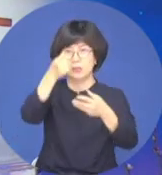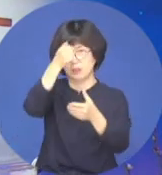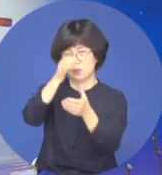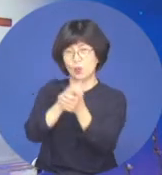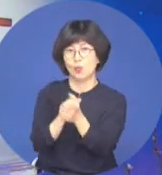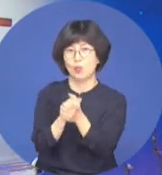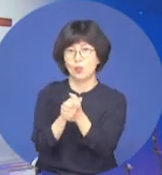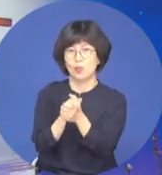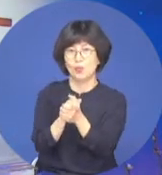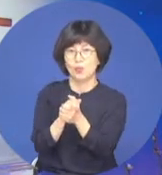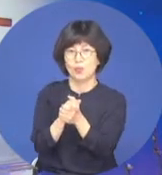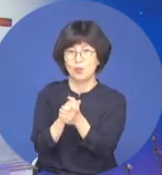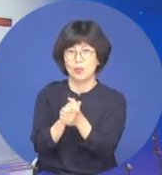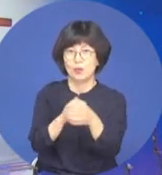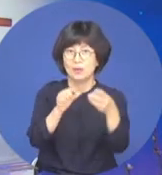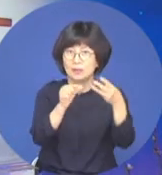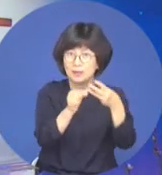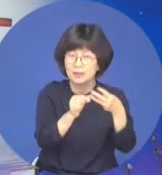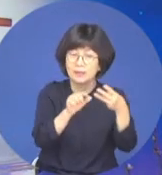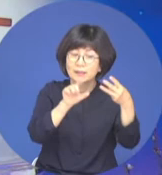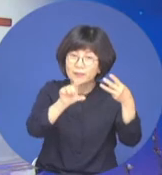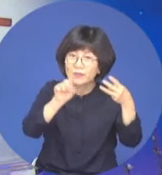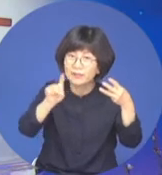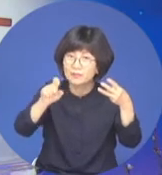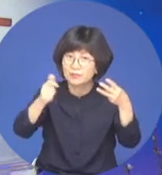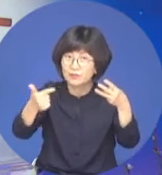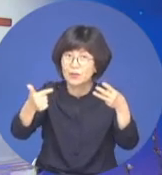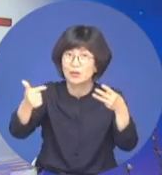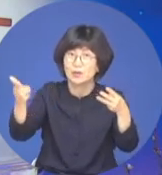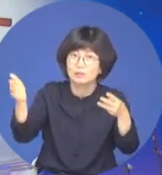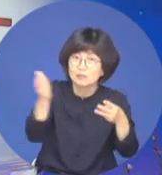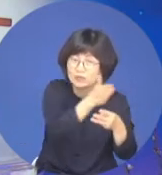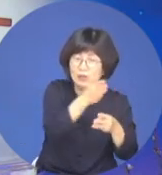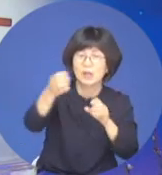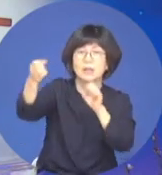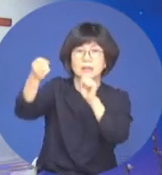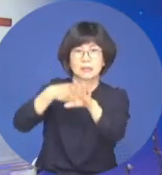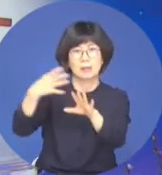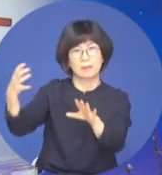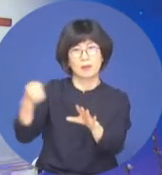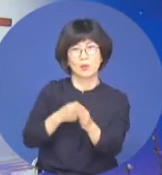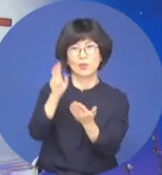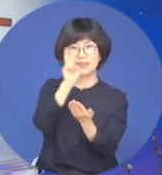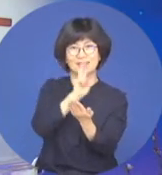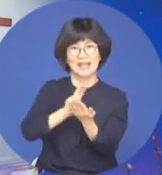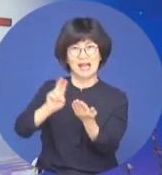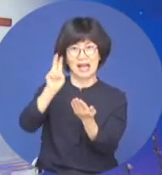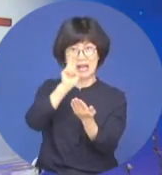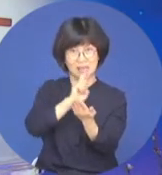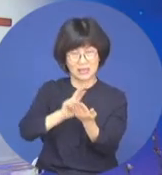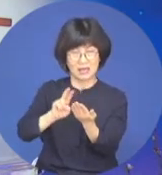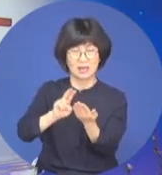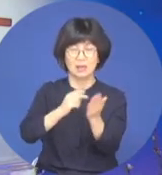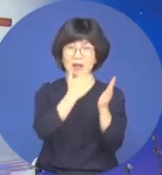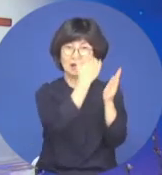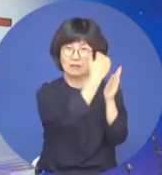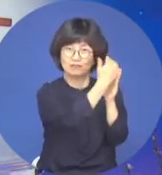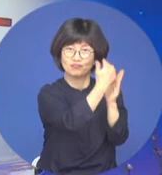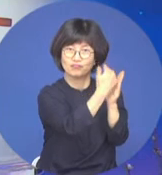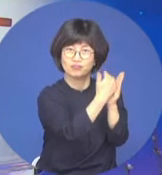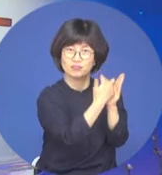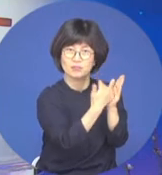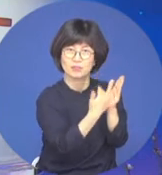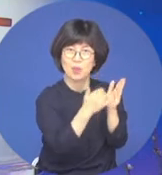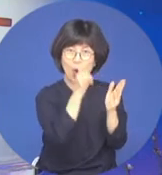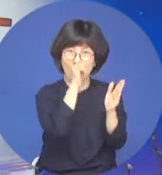그리고 3장 16절부터 하나님이 주시는 응답으로 찬양을 하게 되는 이야기가 끝이에요. 그러니까 하박국은요,